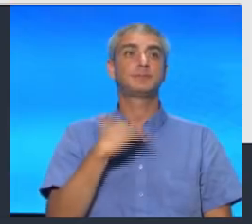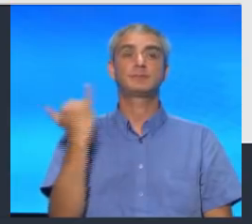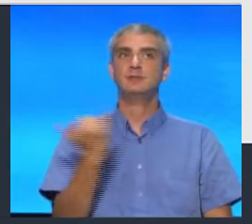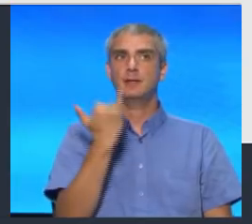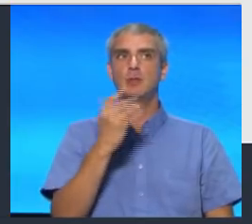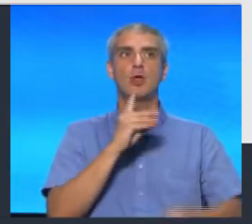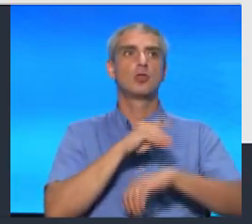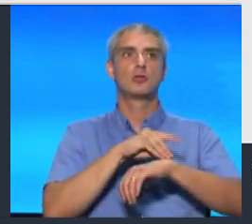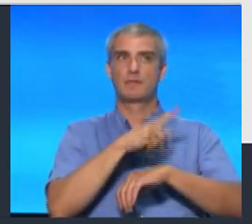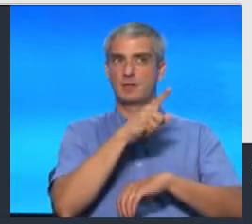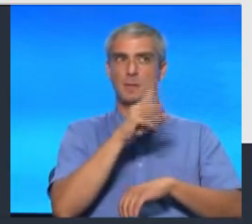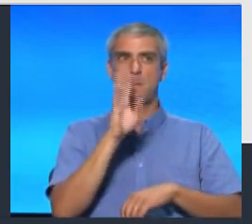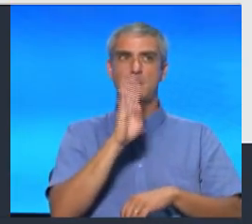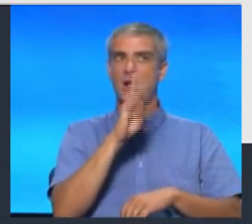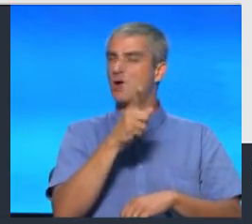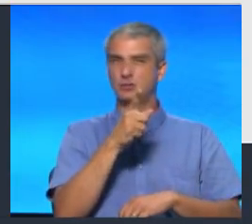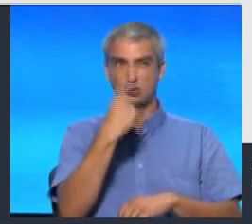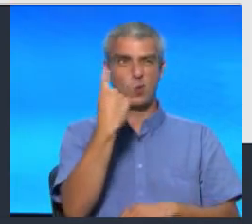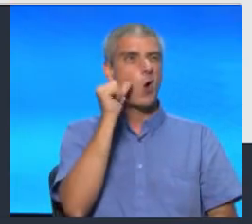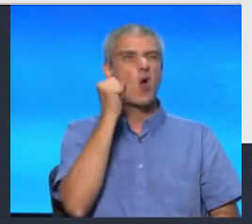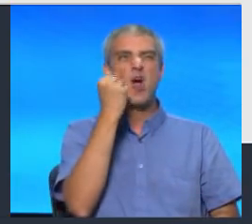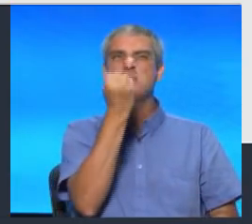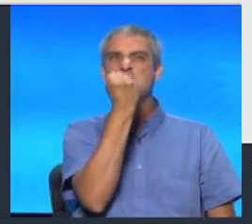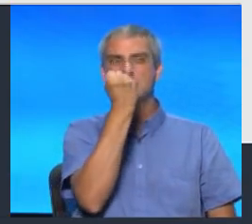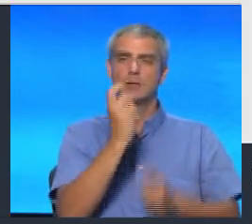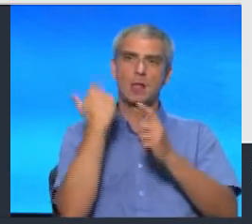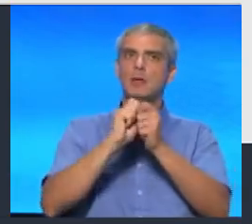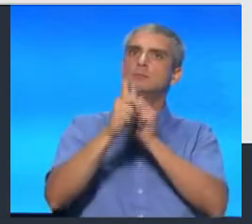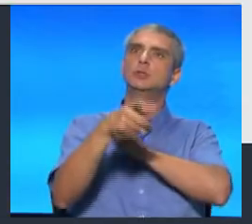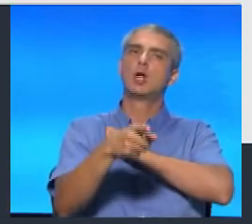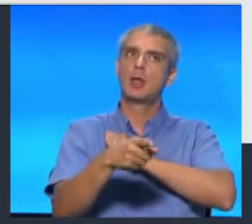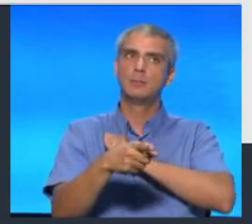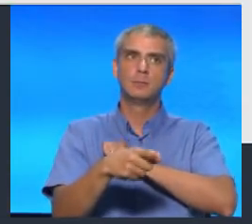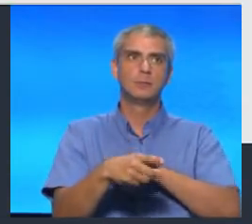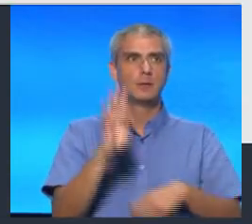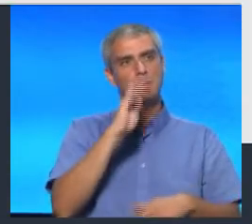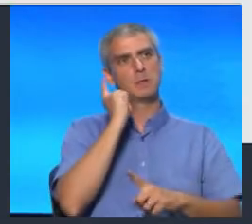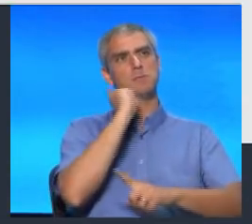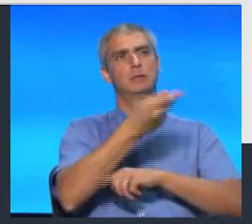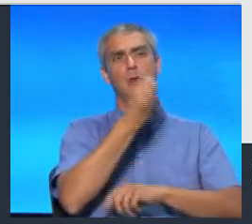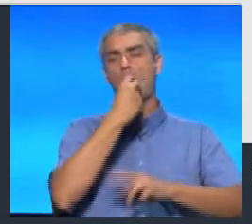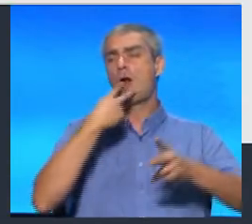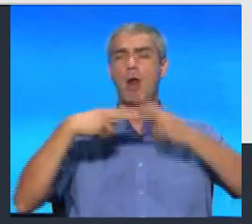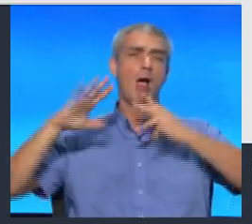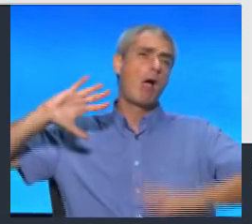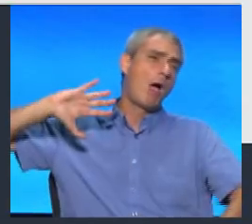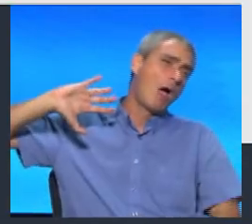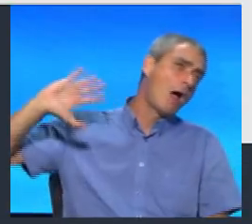ותמיד דוקטור ברקוביץ', הרומני הקמצן, היה משלם עליו. ביבי היה מזמין את כל המסעדה ואשתו,